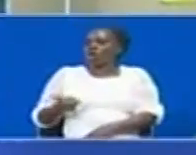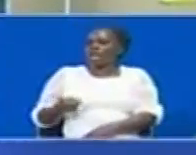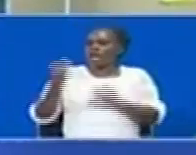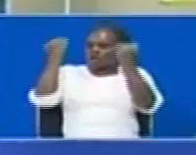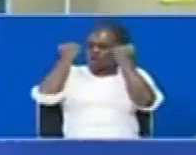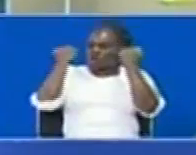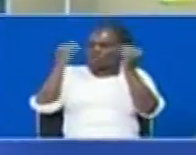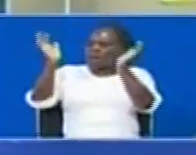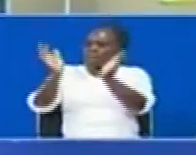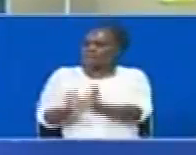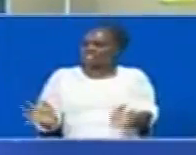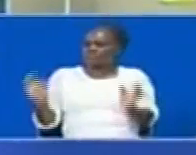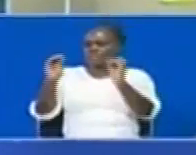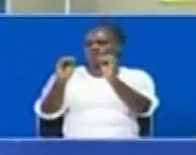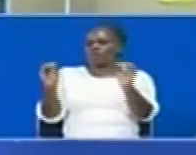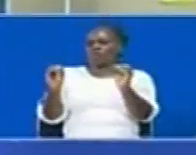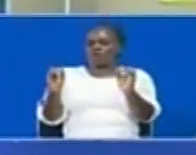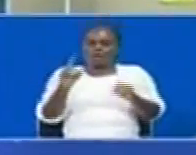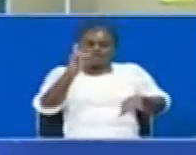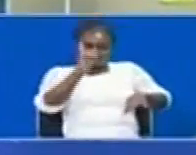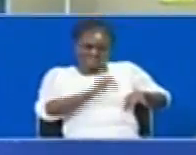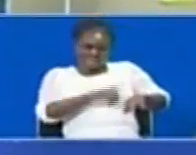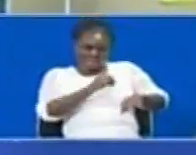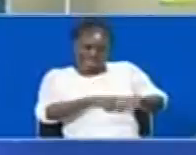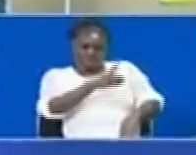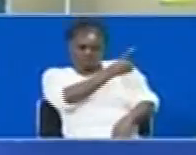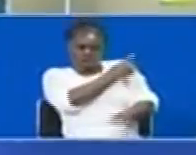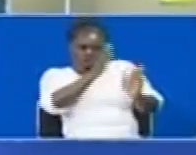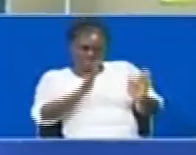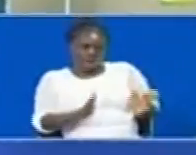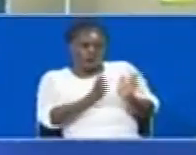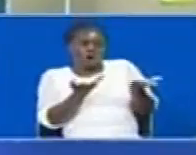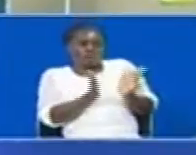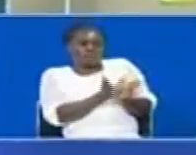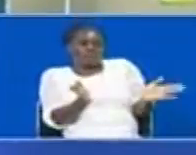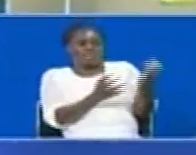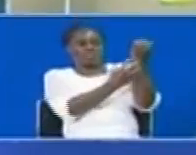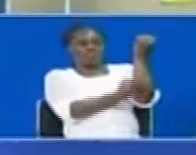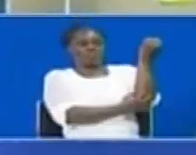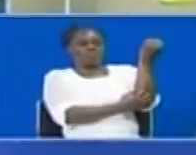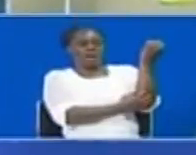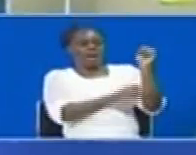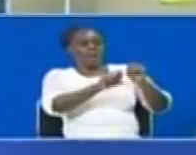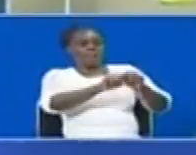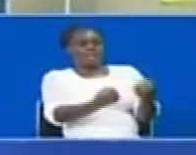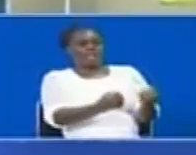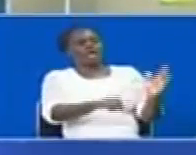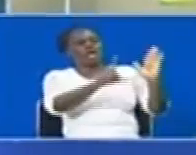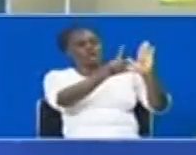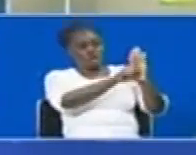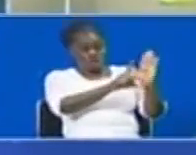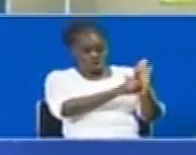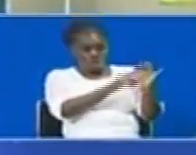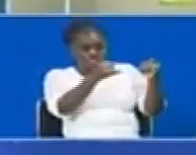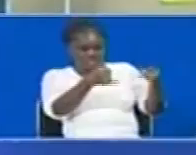Hakuna hatua yoyote ambayo inachukuliwa. Na hivi punde tu wananchi walalahoi kama madaktari wakijaribu